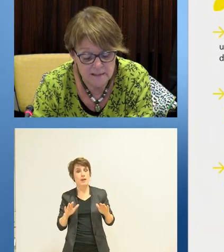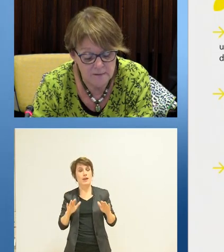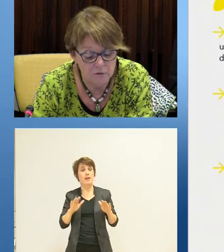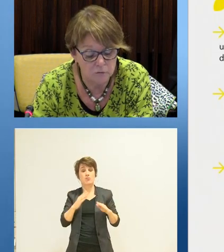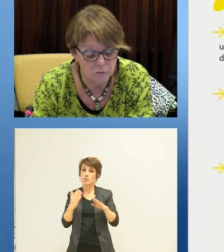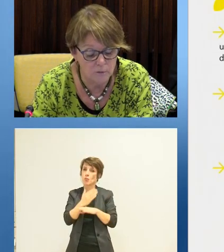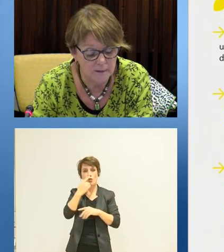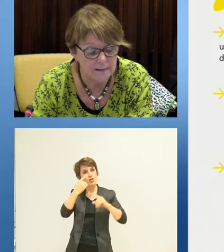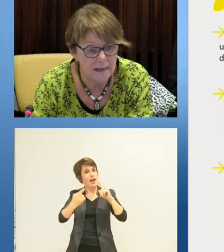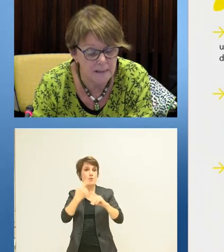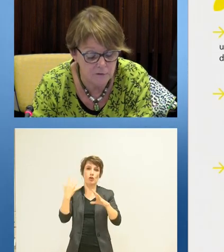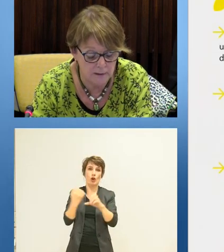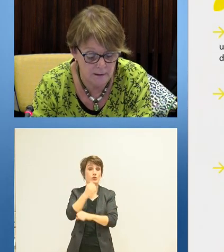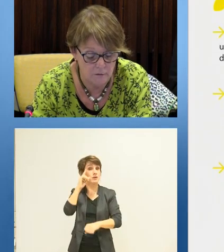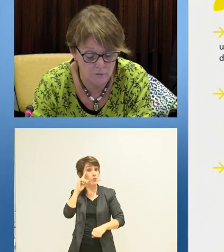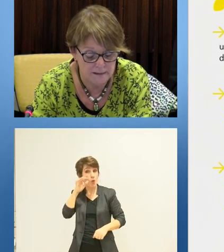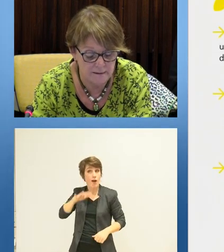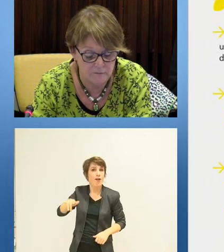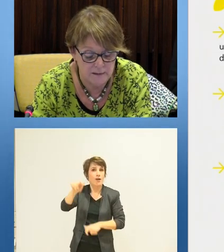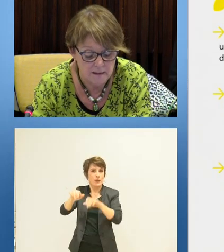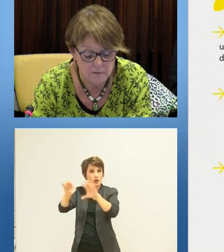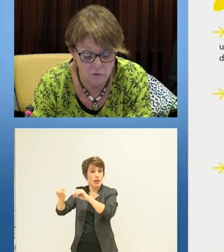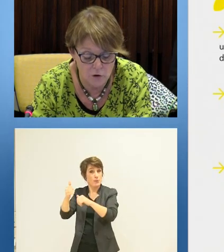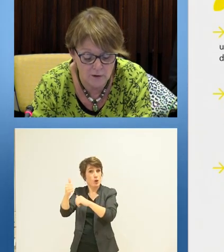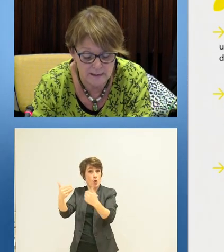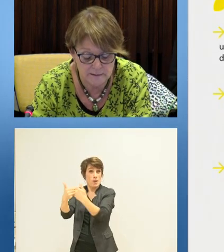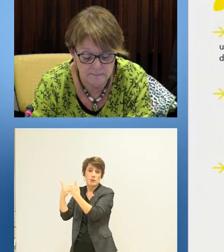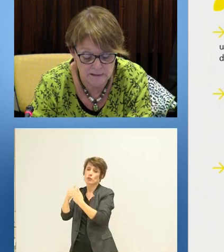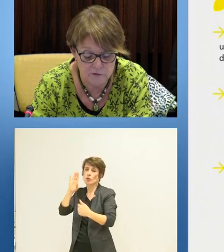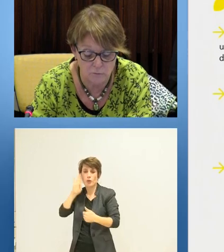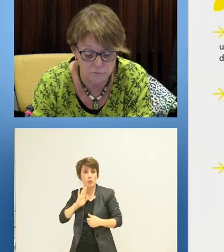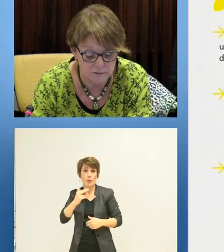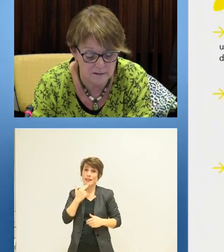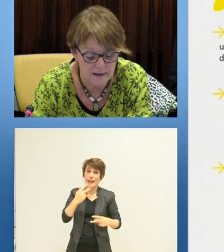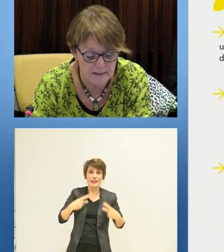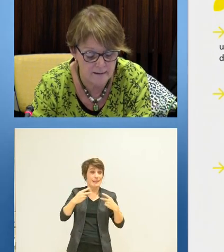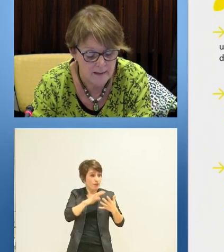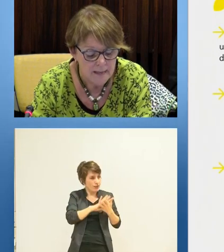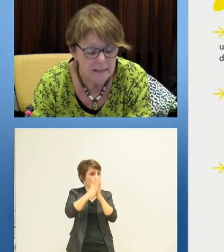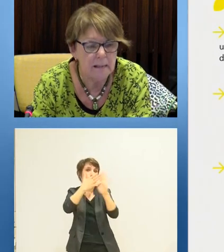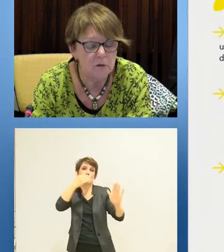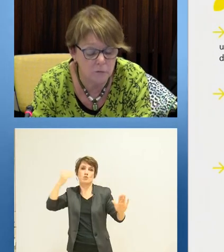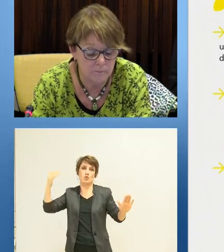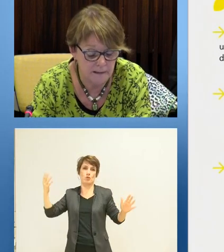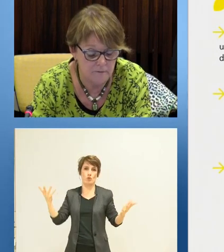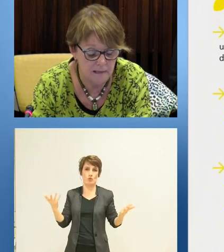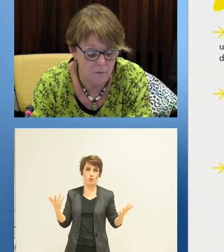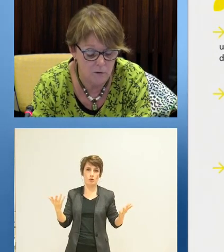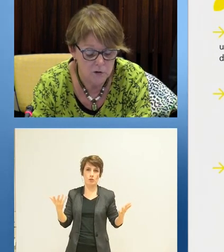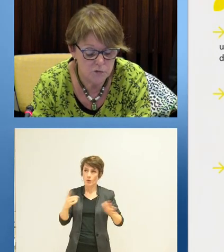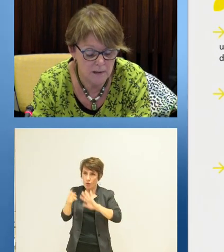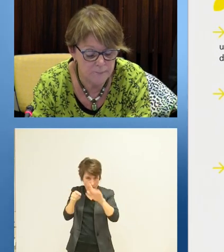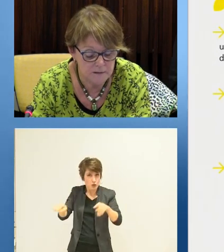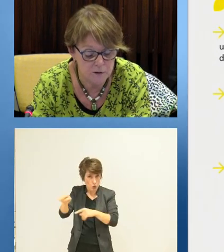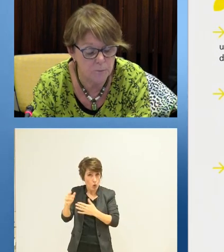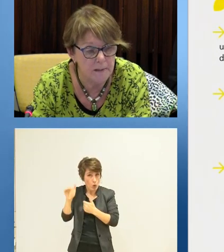les habitantes nous demande d'améliorer leur qualité de vie dans leur quartier d'habitation ou de travail et qu'il compte bien évidemment sur